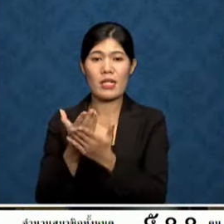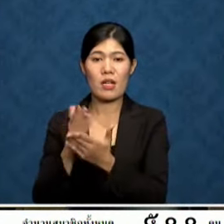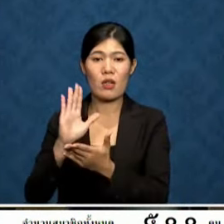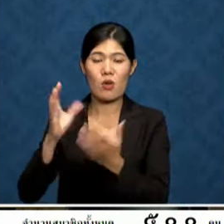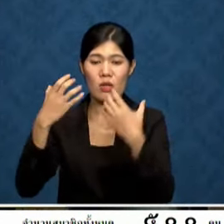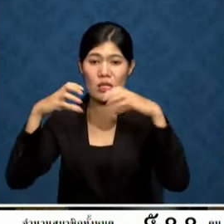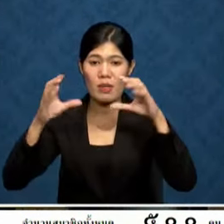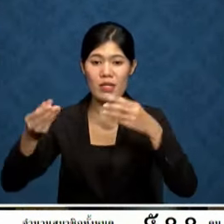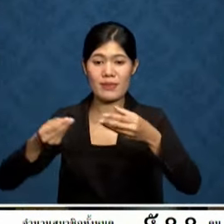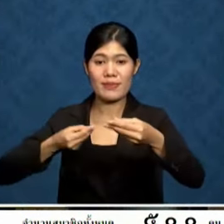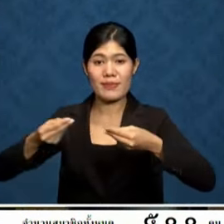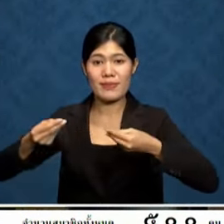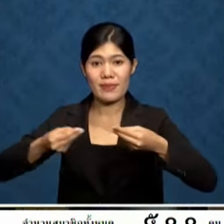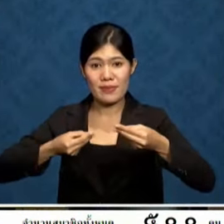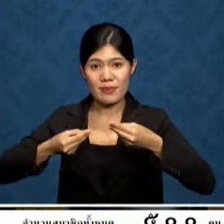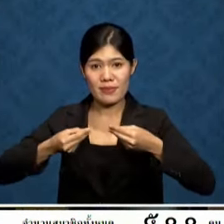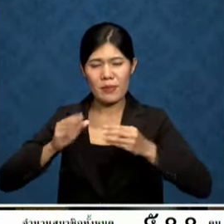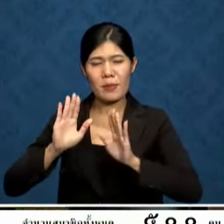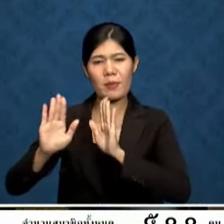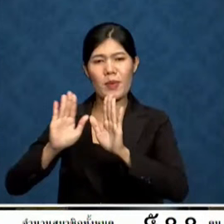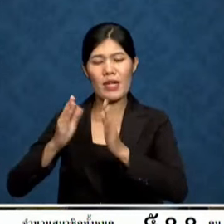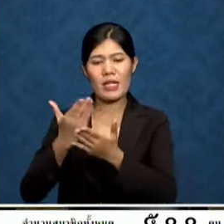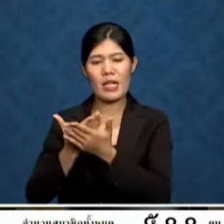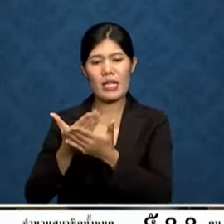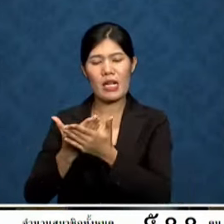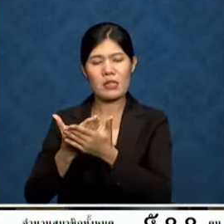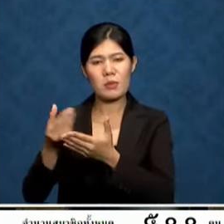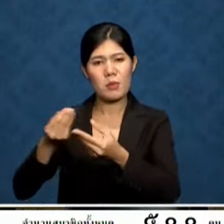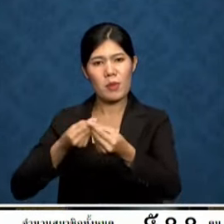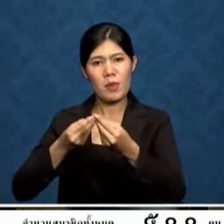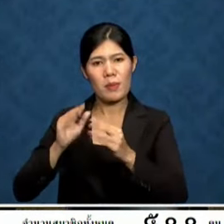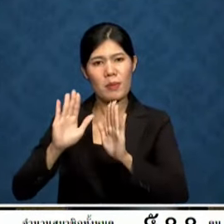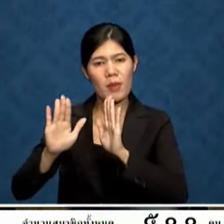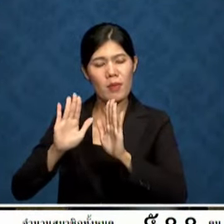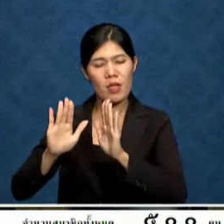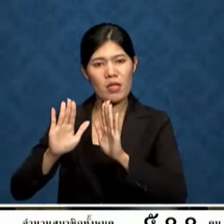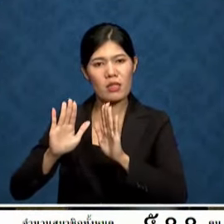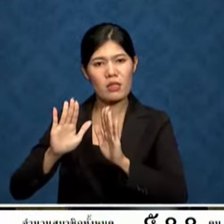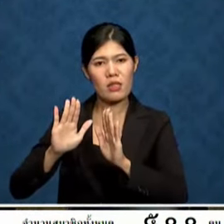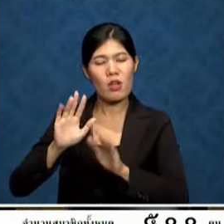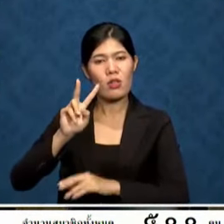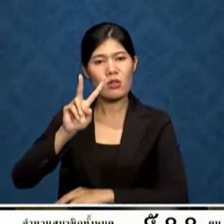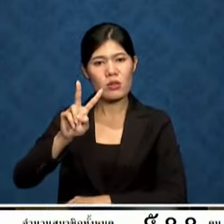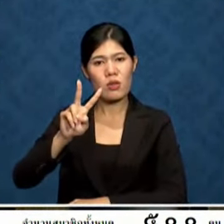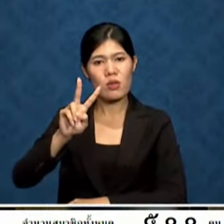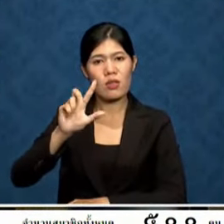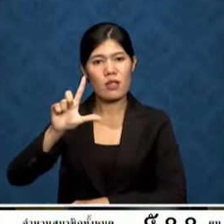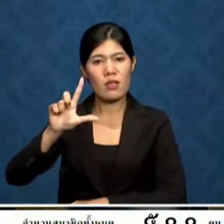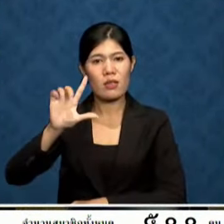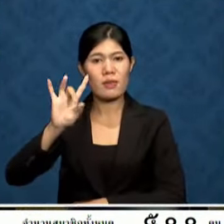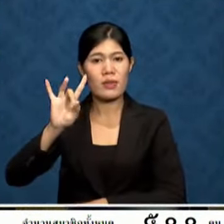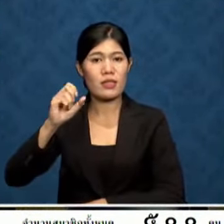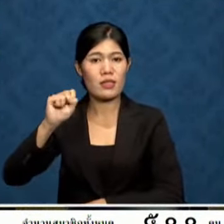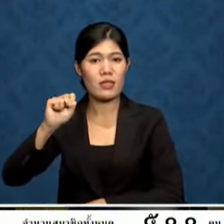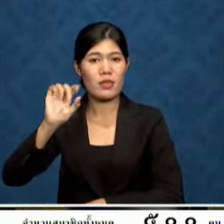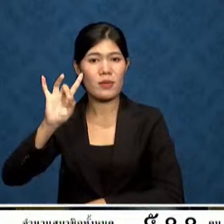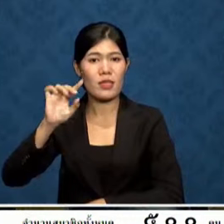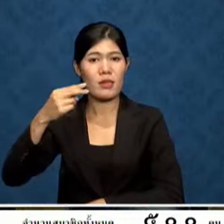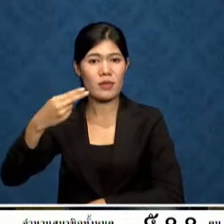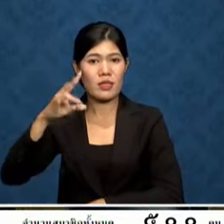รัฐบาลประมาณไว้ว่าจะมีรายได้สุทธิถึงถ 1ถึง288